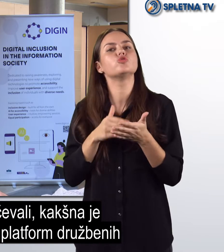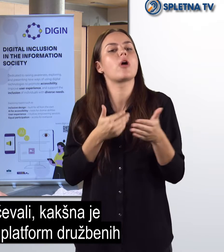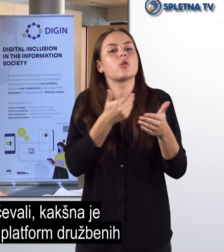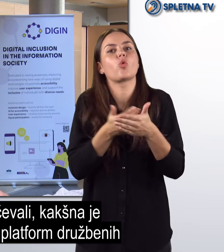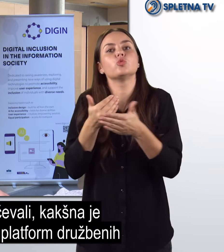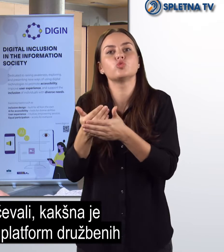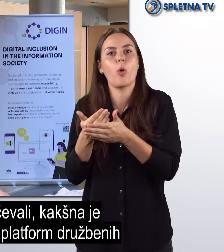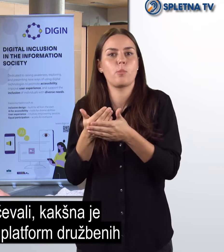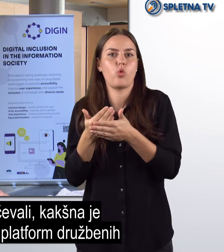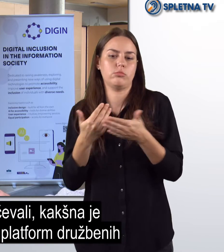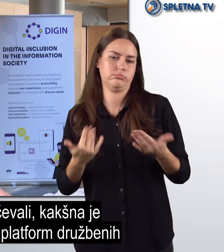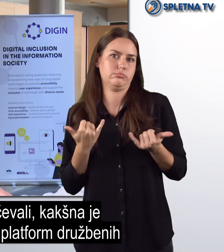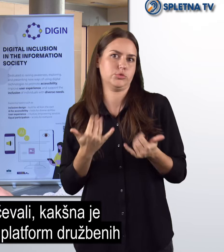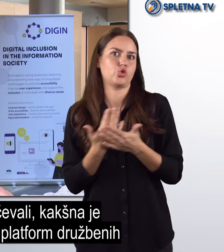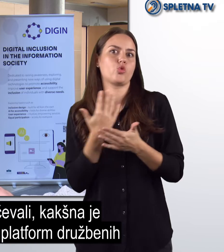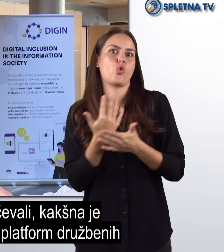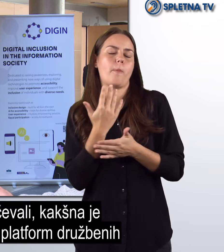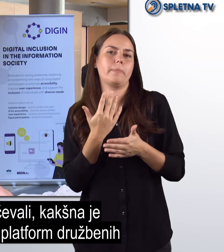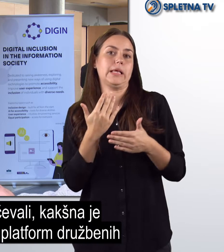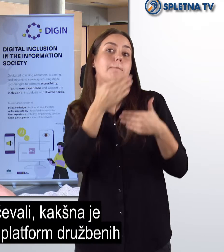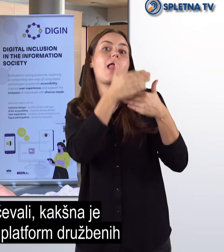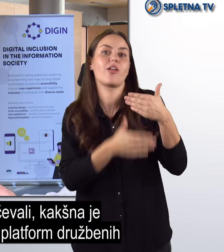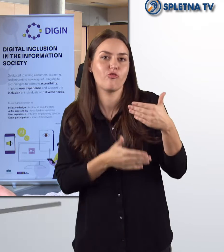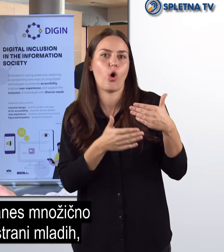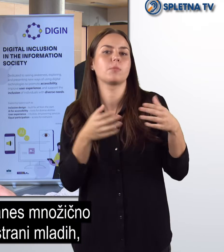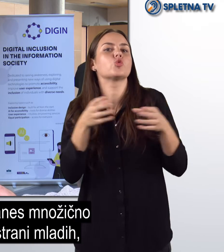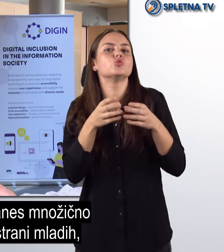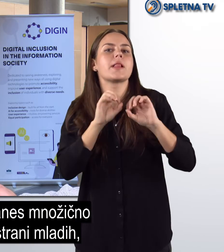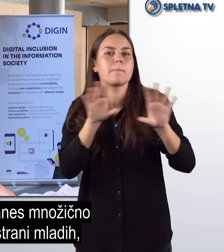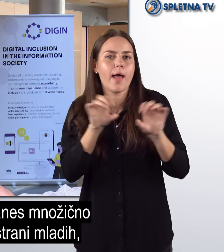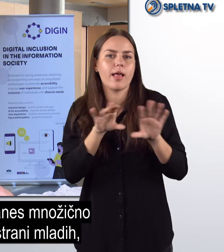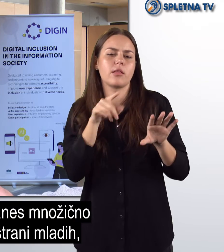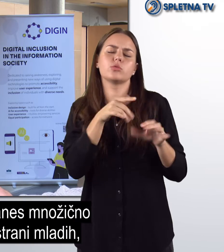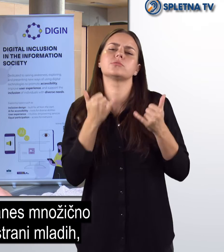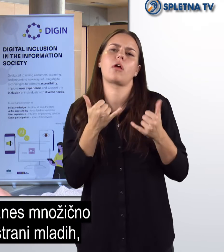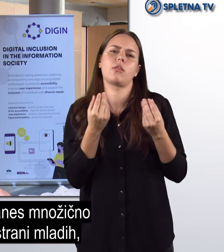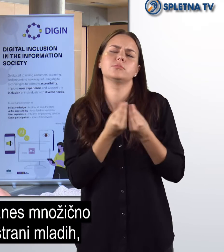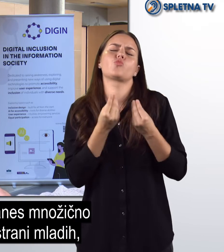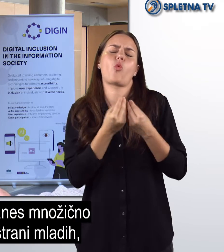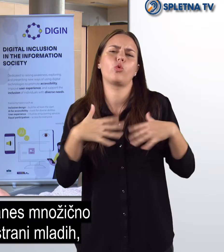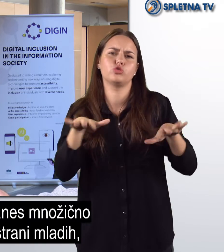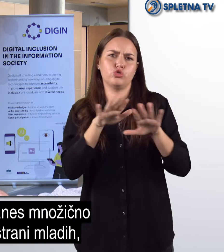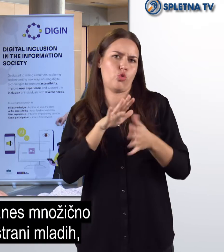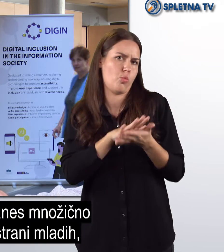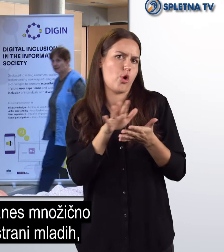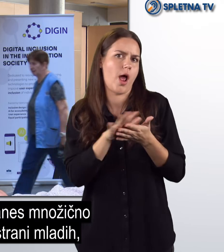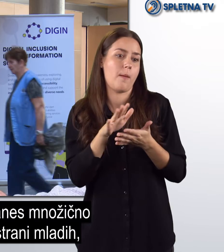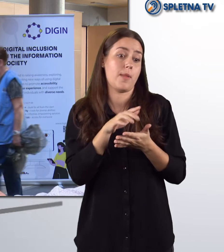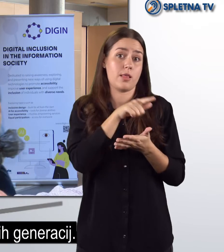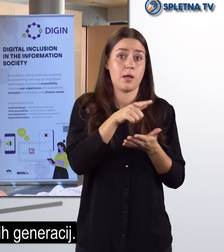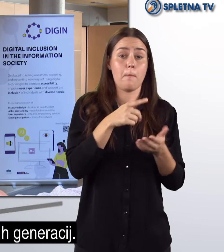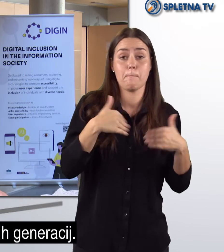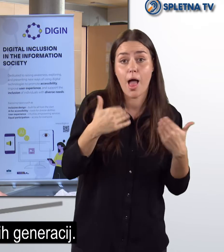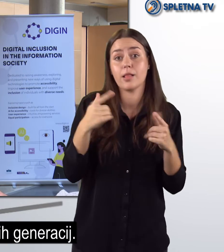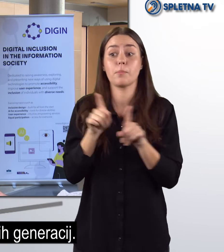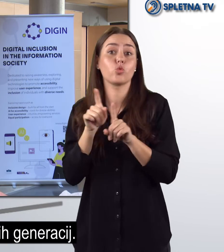je dostopnost sodobnih platform, družbenih medijev, ki so danes množično uporabljene s strani mladih, pa